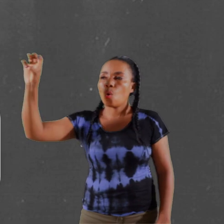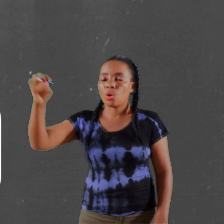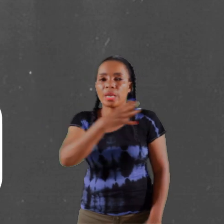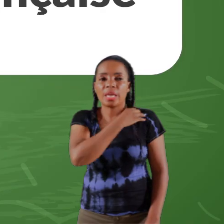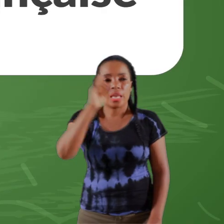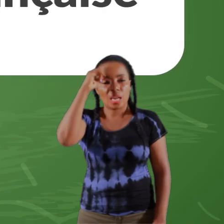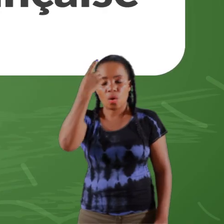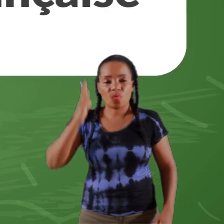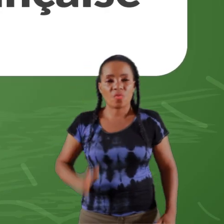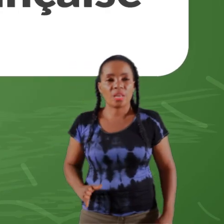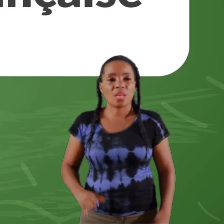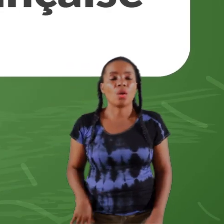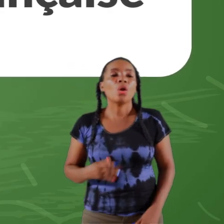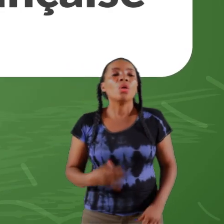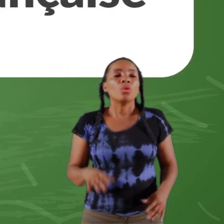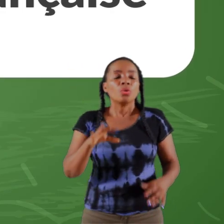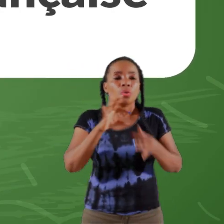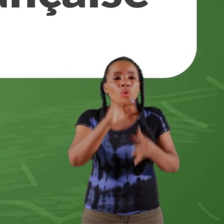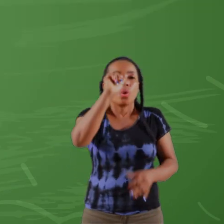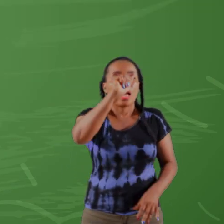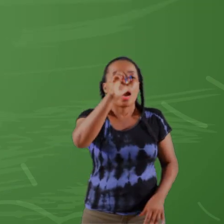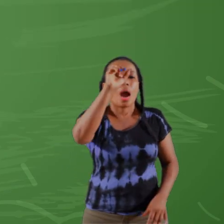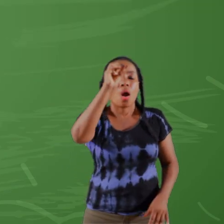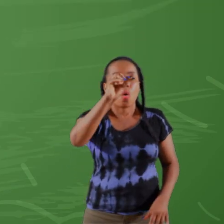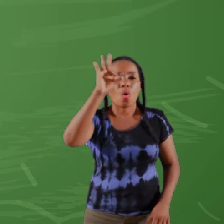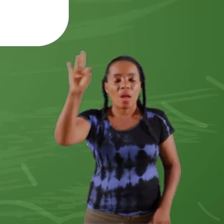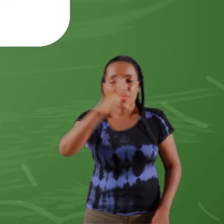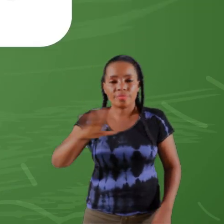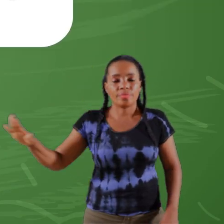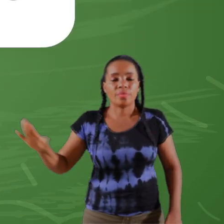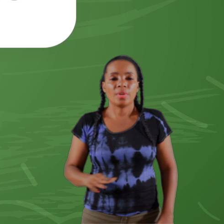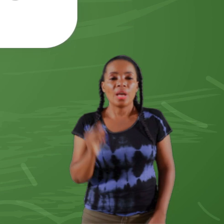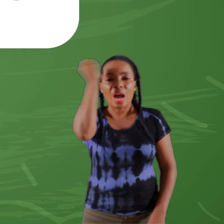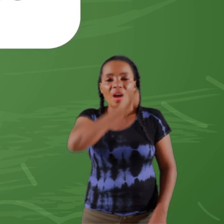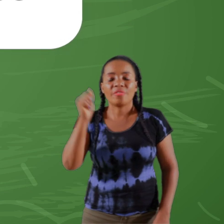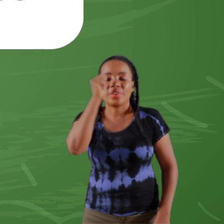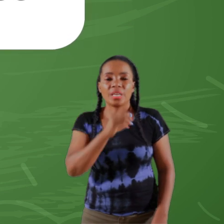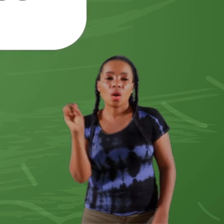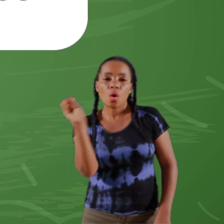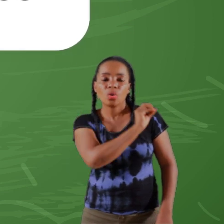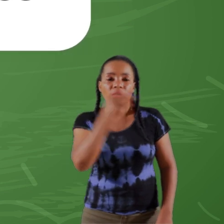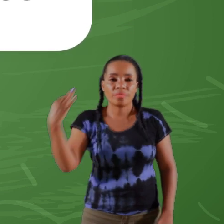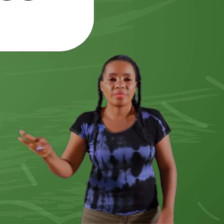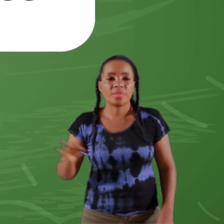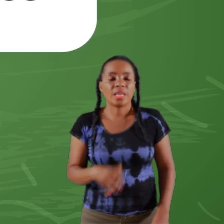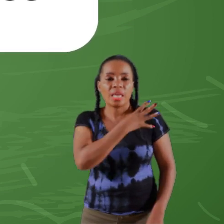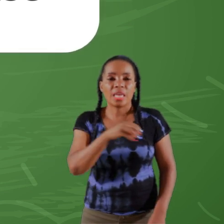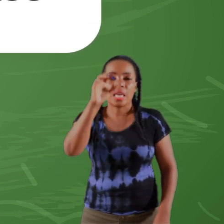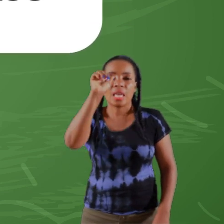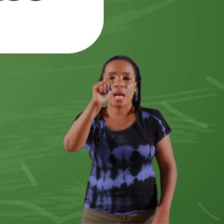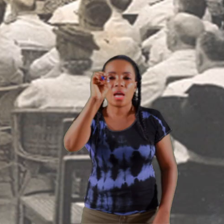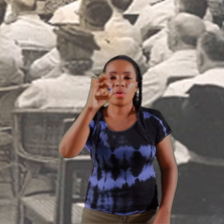l'AOF, c'est-à-dire Afrique occidentale française, et de l'AEF, qui signifie aussi Afrique équatoriale